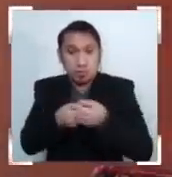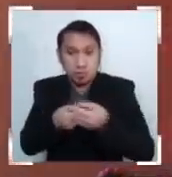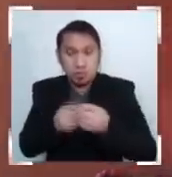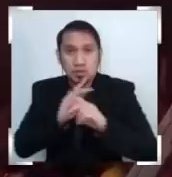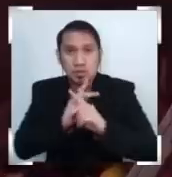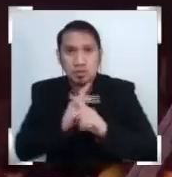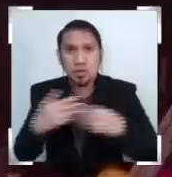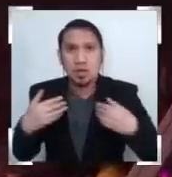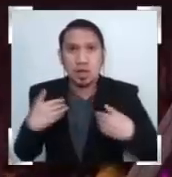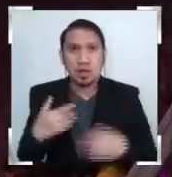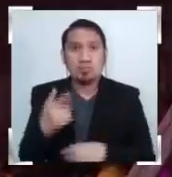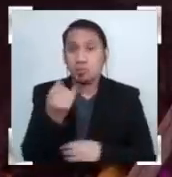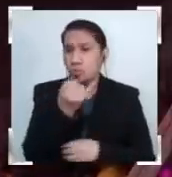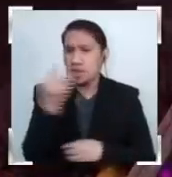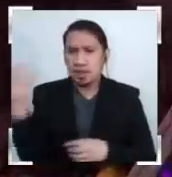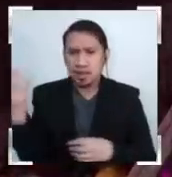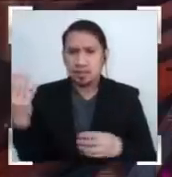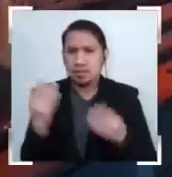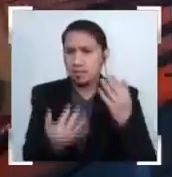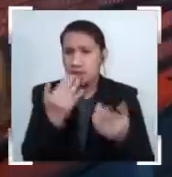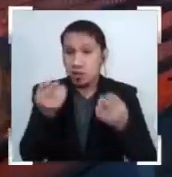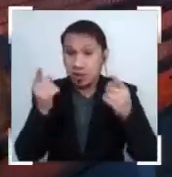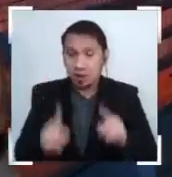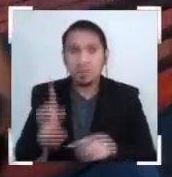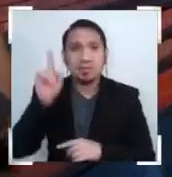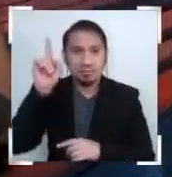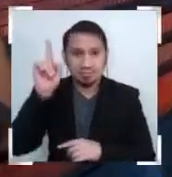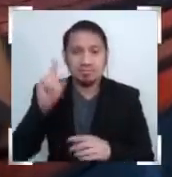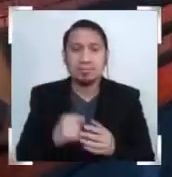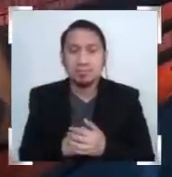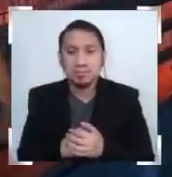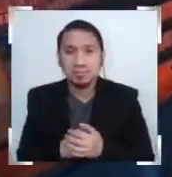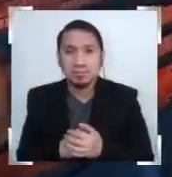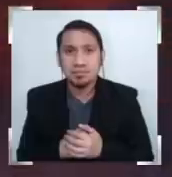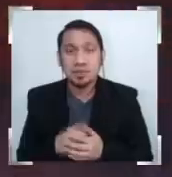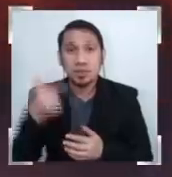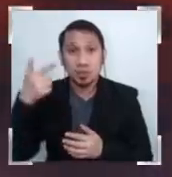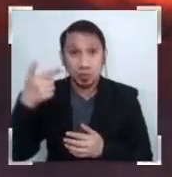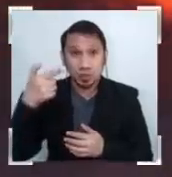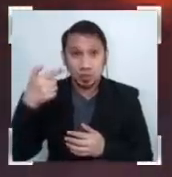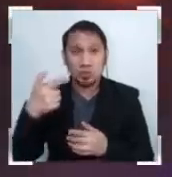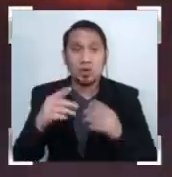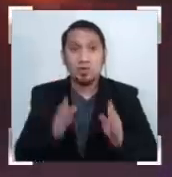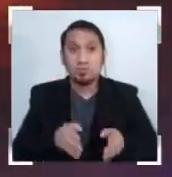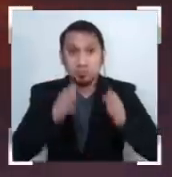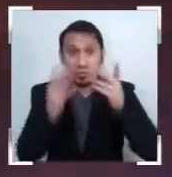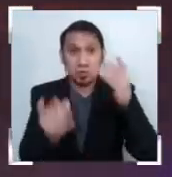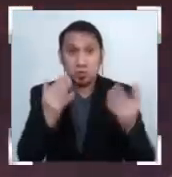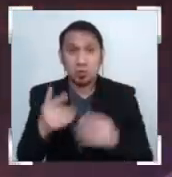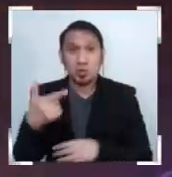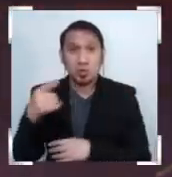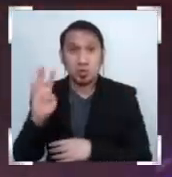sa Metro Manila mula December 1 hanggang ngayong araw. 21 ang structural fires habang 24 ang